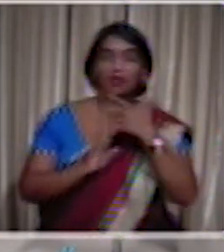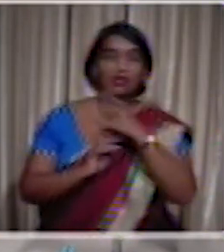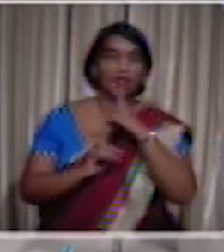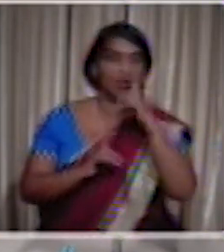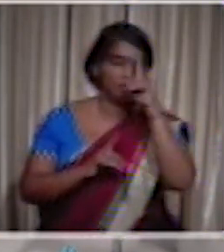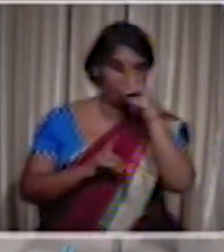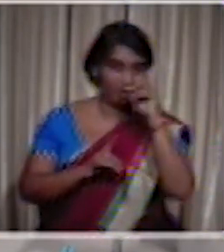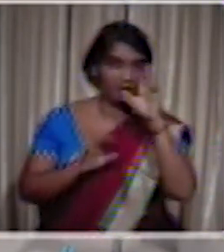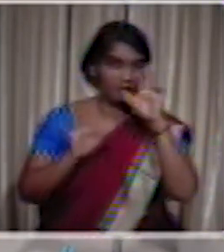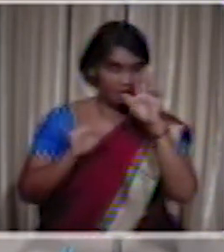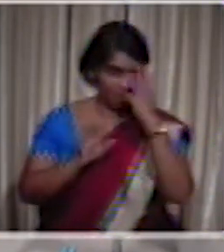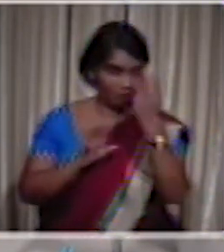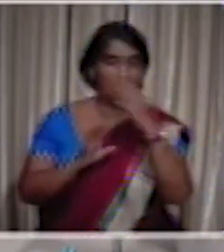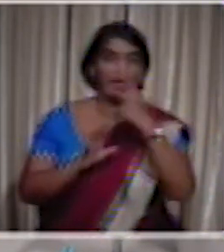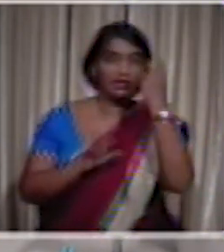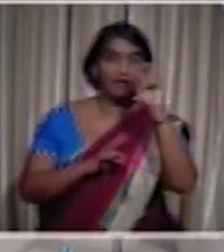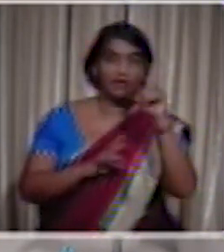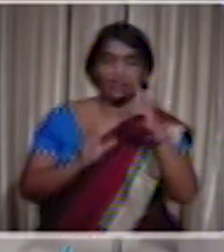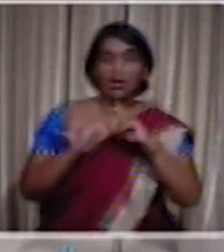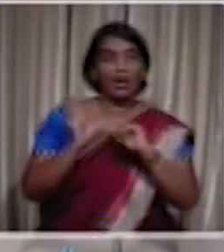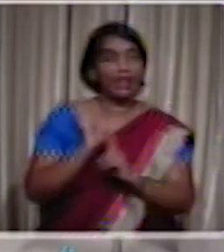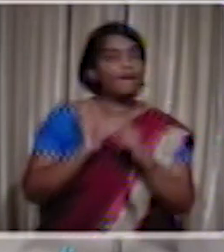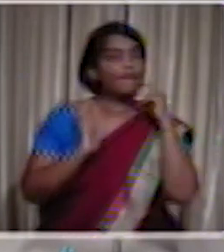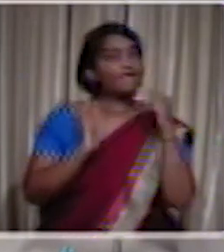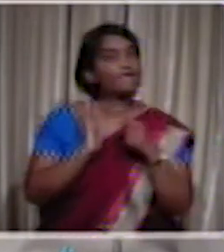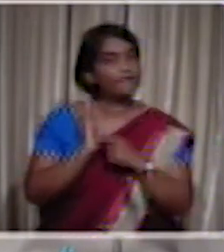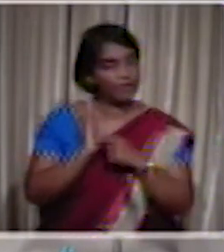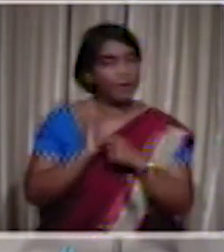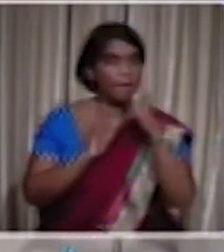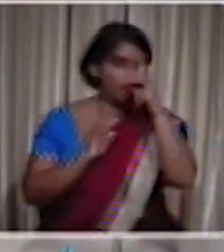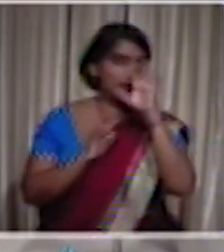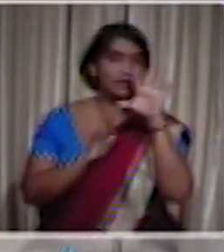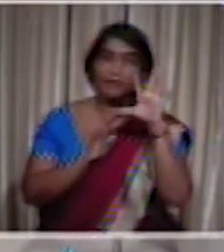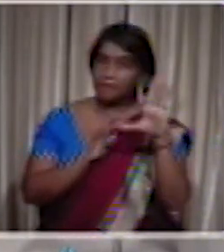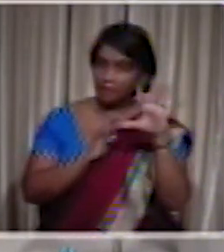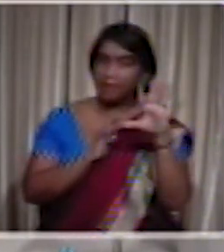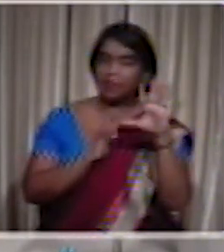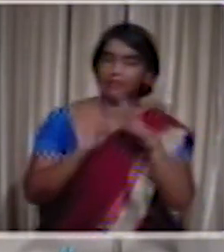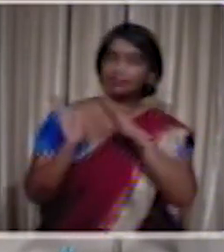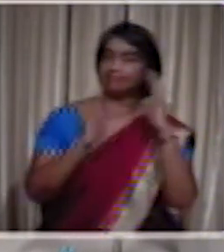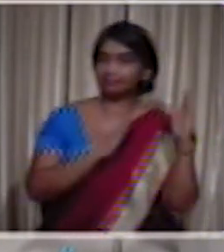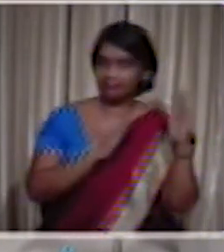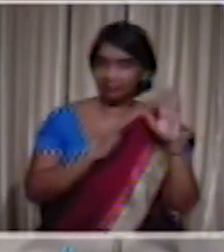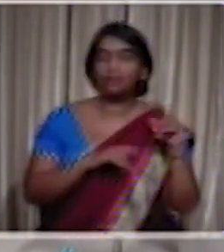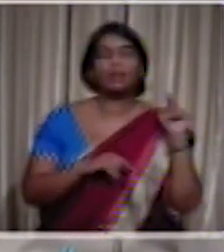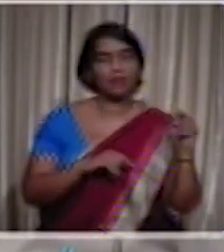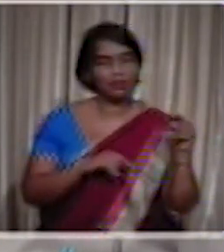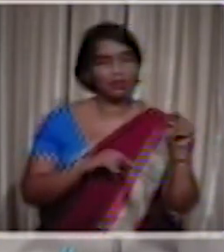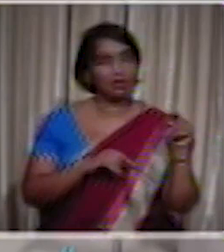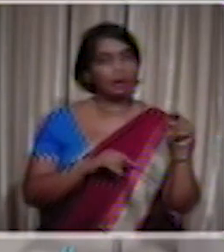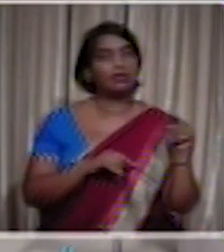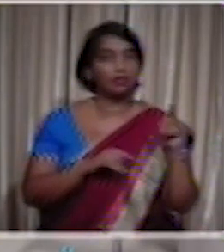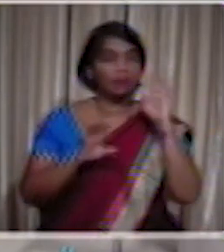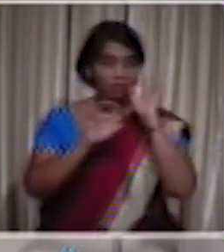වුණා 2021 උසස් පෙළ විභාගයේ මාස 5ක් පමණ ගත වෙලා තිබෙනවා ඒක